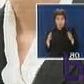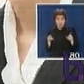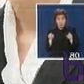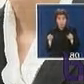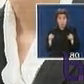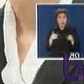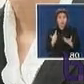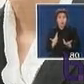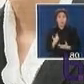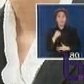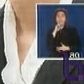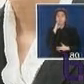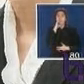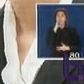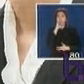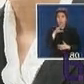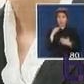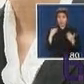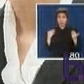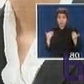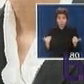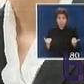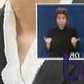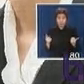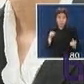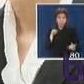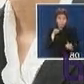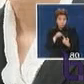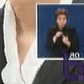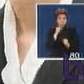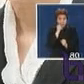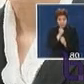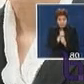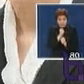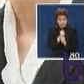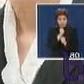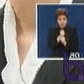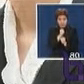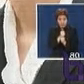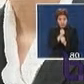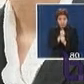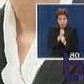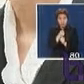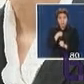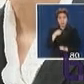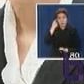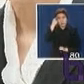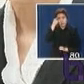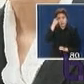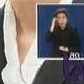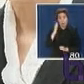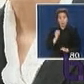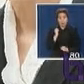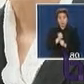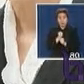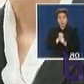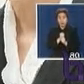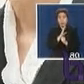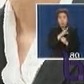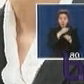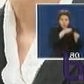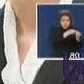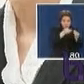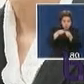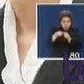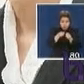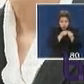ต้องขอย้ำอีกครั้งหนึ่งค่ะว่าเป็นการทำงานที่ทุกฝ่ายนั้นเห็นพ้องต้องกันระหว่างคณะทำงานวิชาการและ